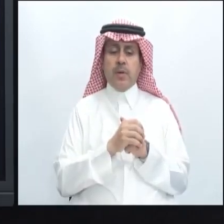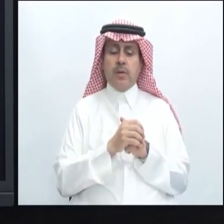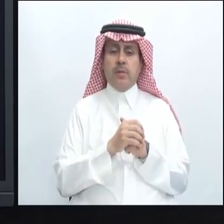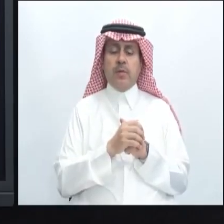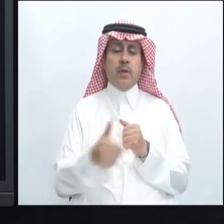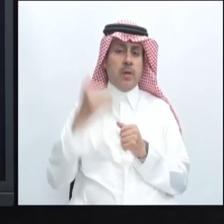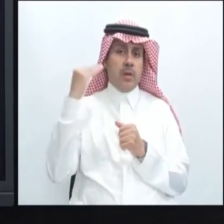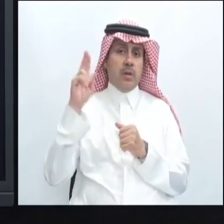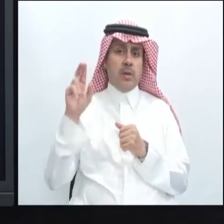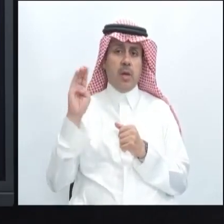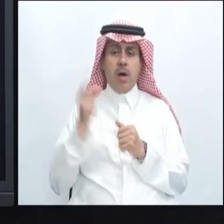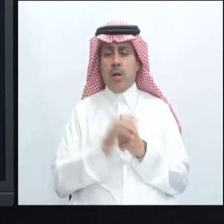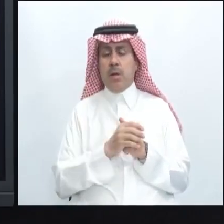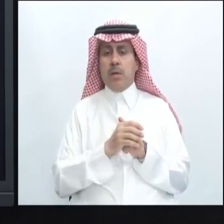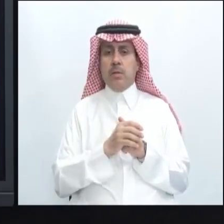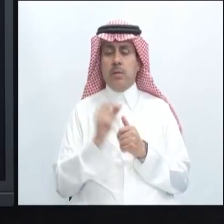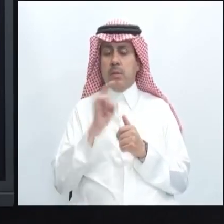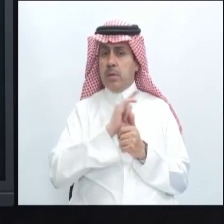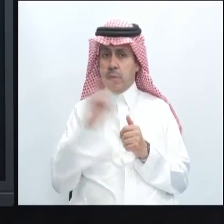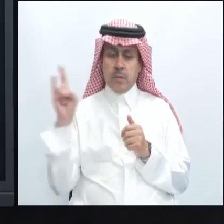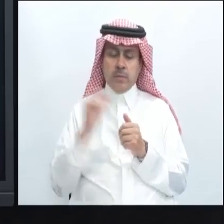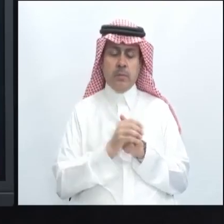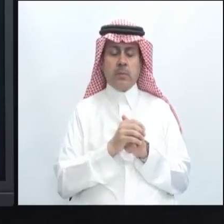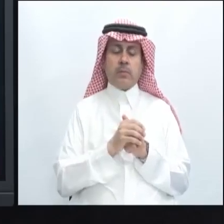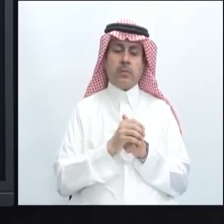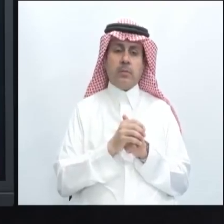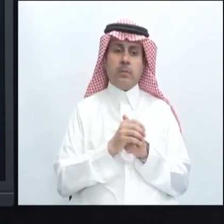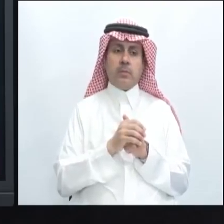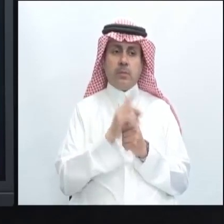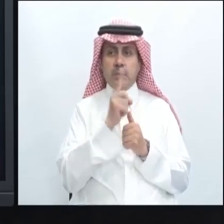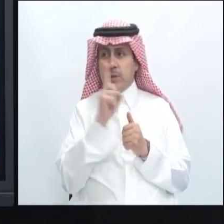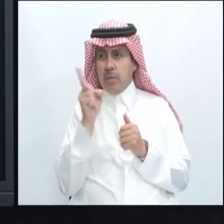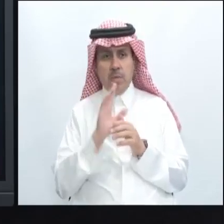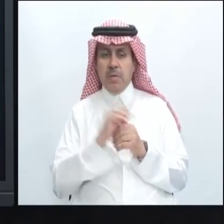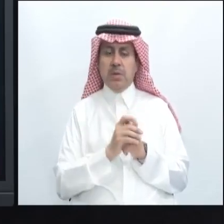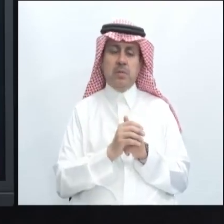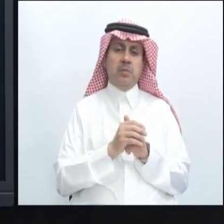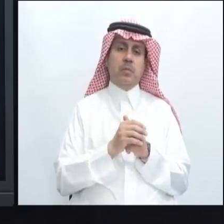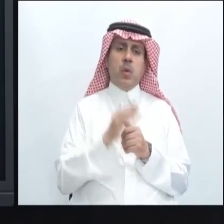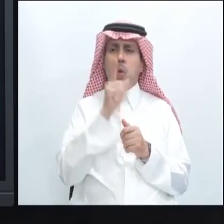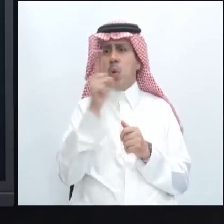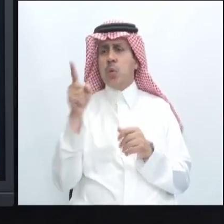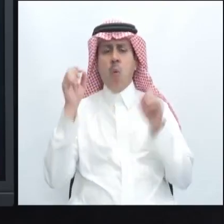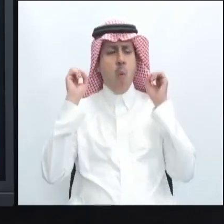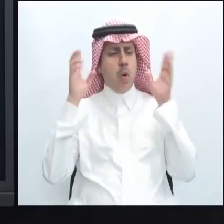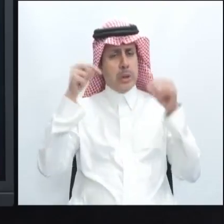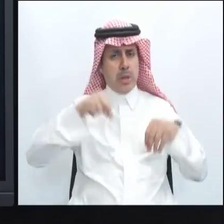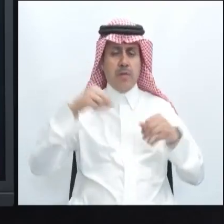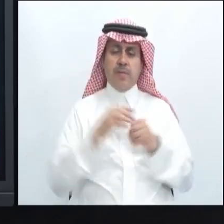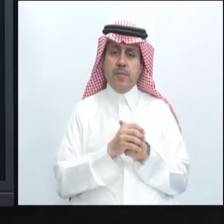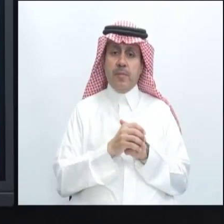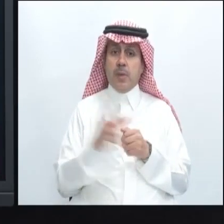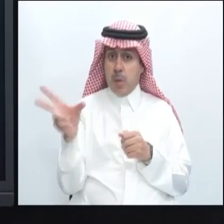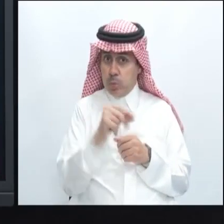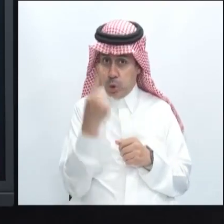احتكارات لا ليس بحاجه او عدم وجود الخيارات الكثيره الان اصبح لدينا خيارات متعدده المنتج الواحد